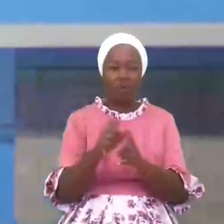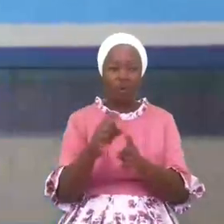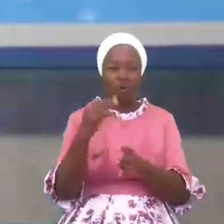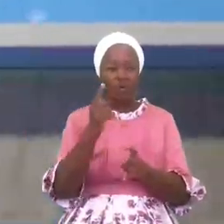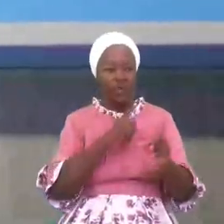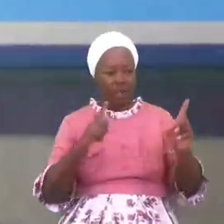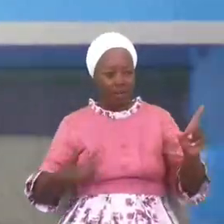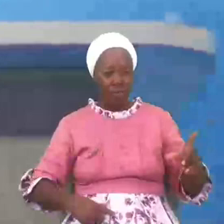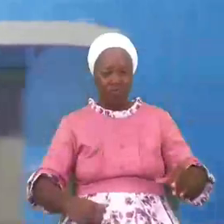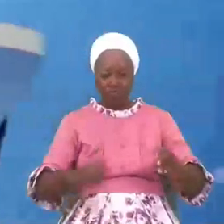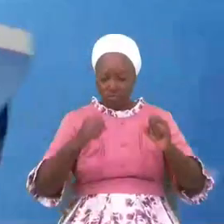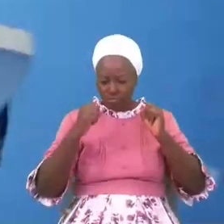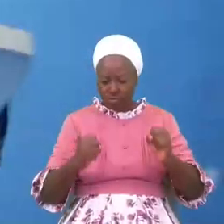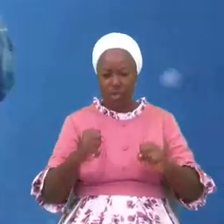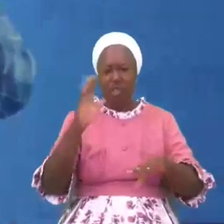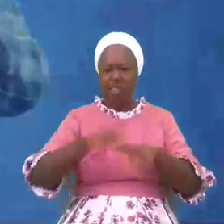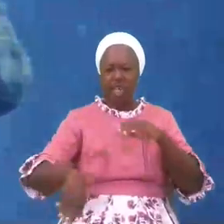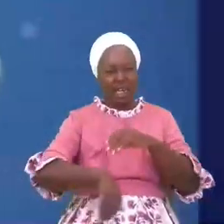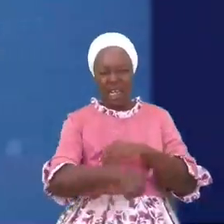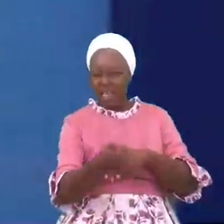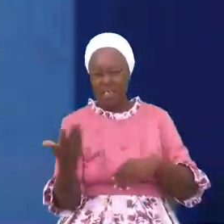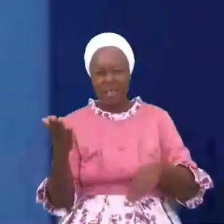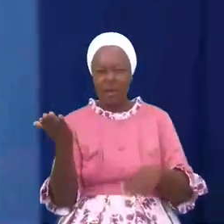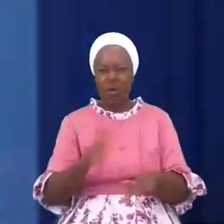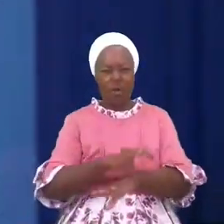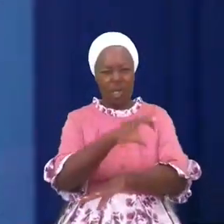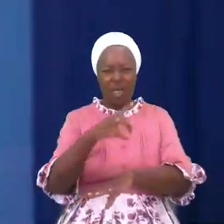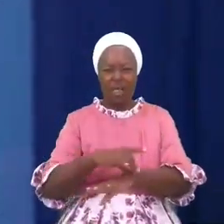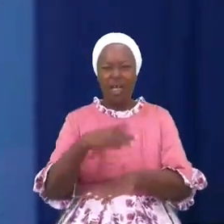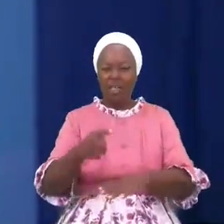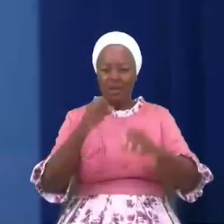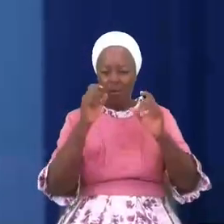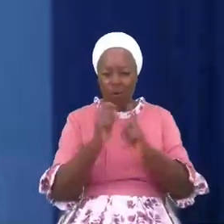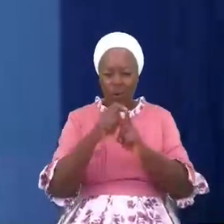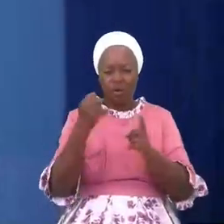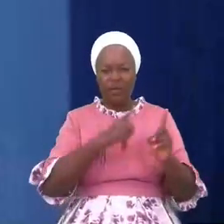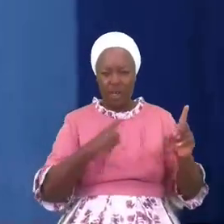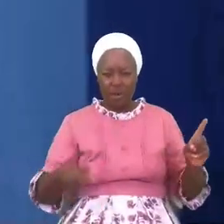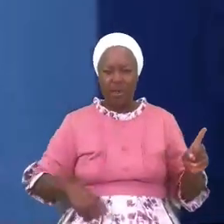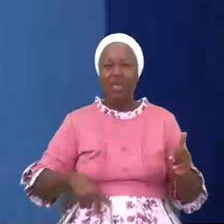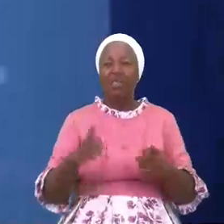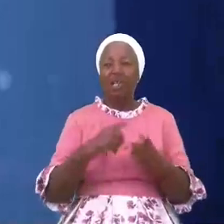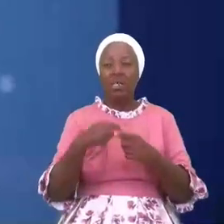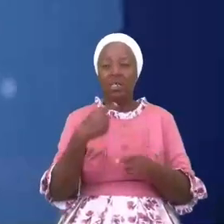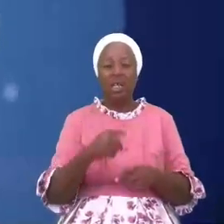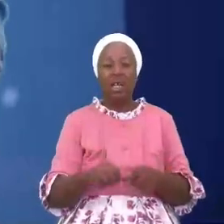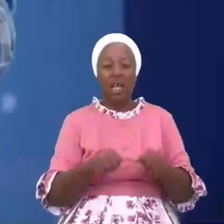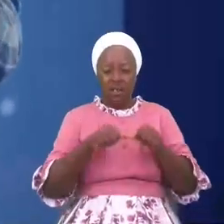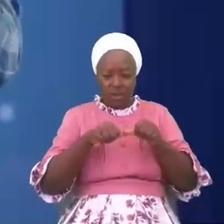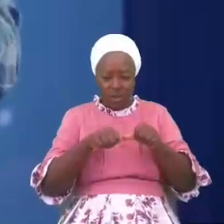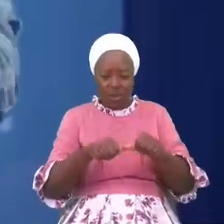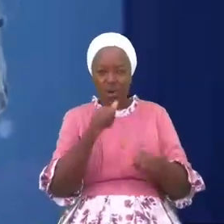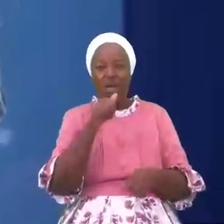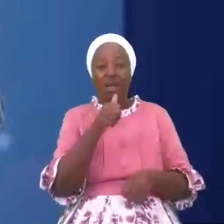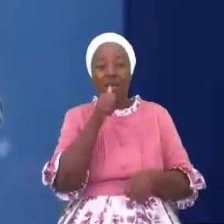demeure plus forte que toute autre chose sur la terre. La parole du Seigneur, il dit, demeure